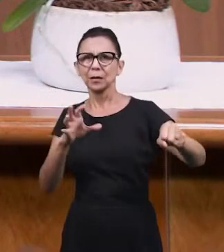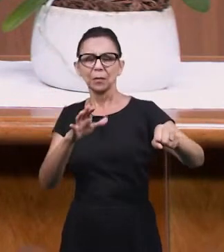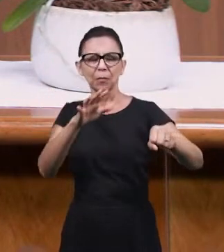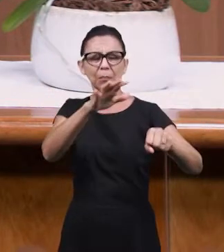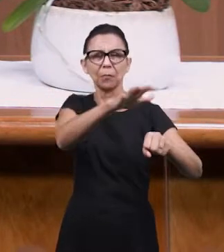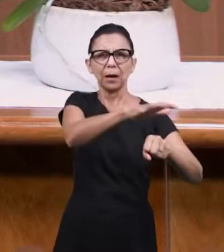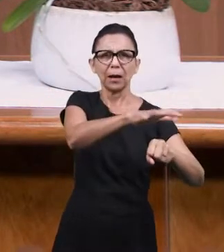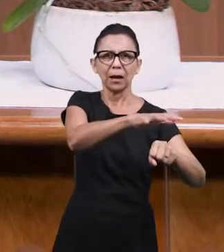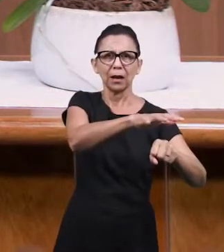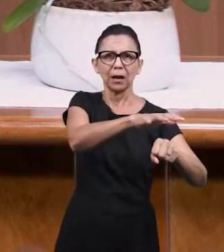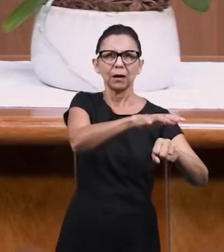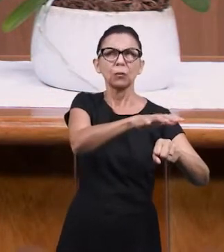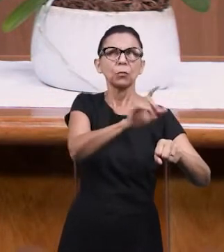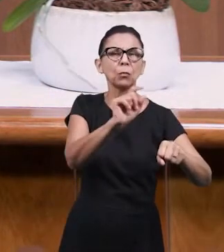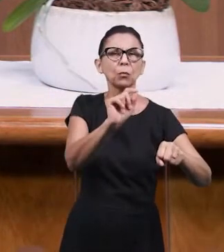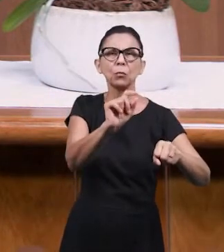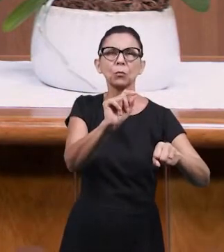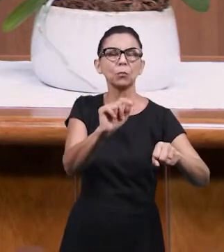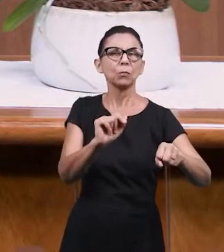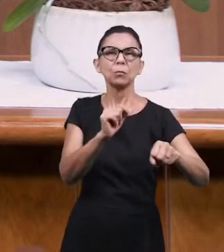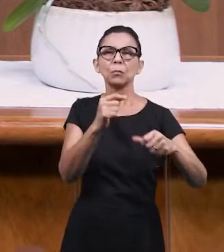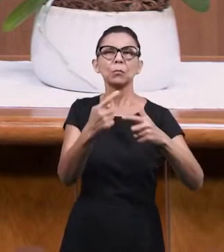C'est une préparation